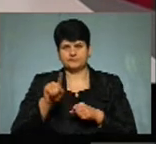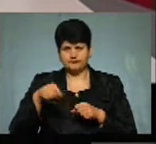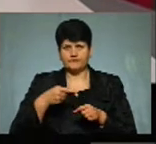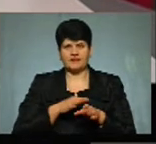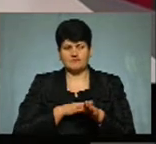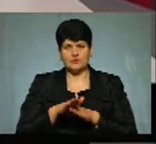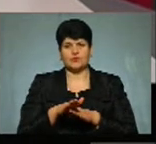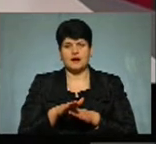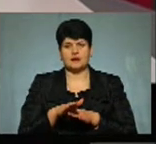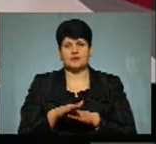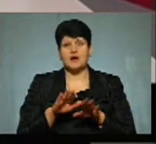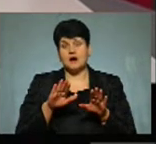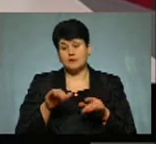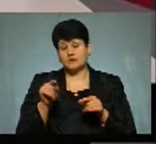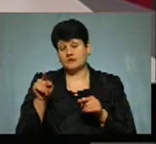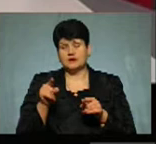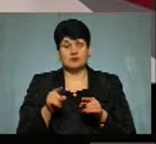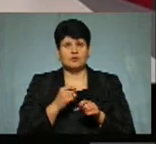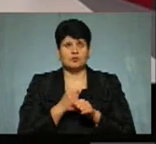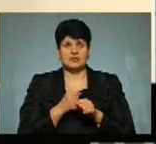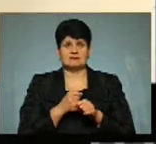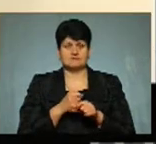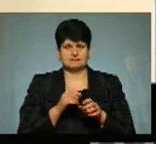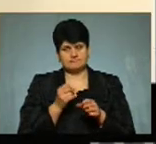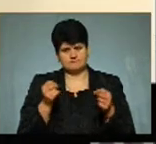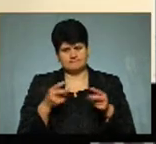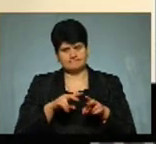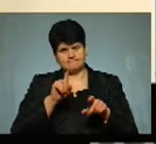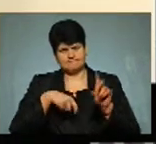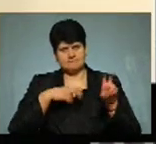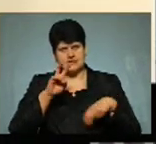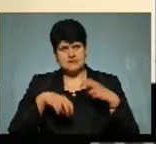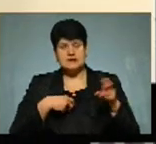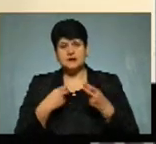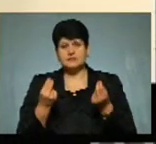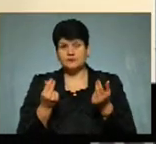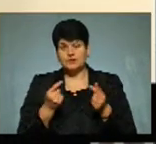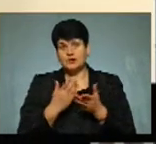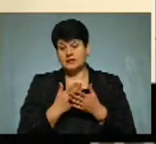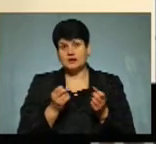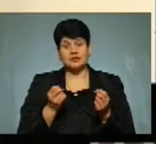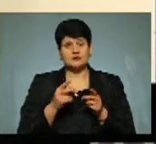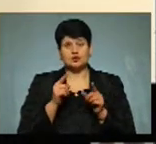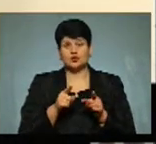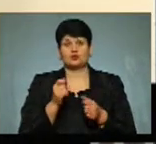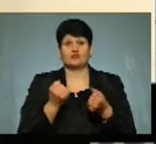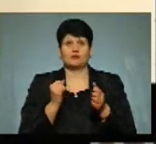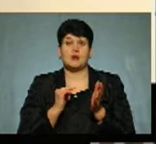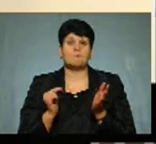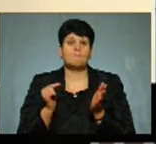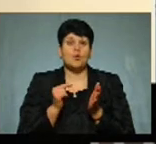всього виконавча служба вживає заходи для примусового стягнення. І в кінцевому результаті є ризик того, що автомобіль попаде